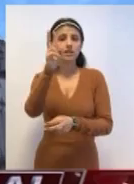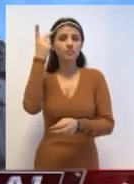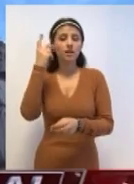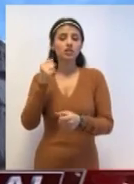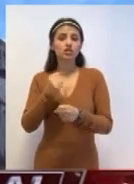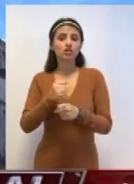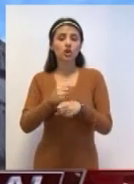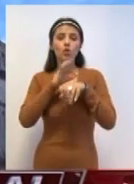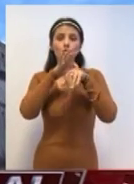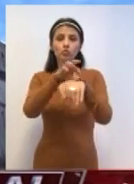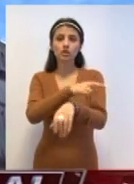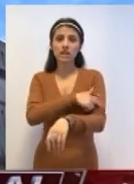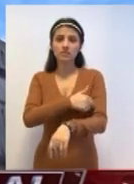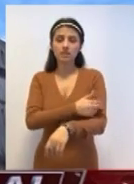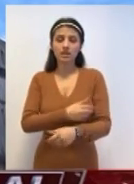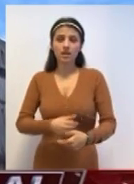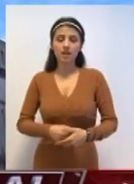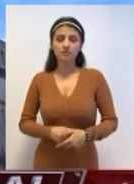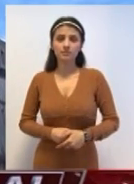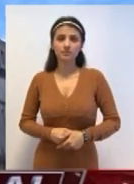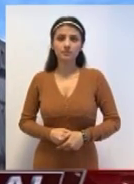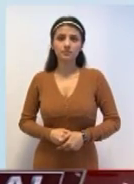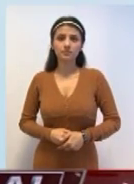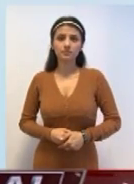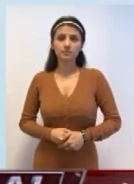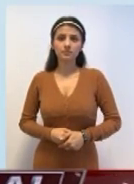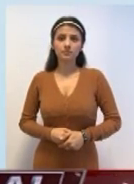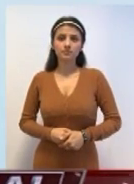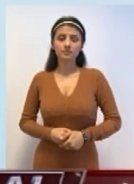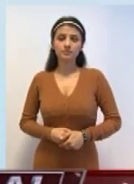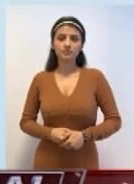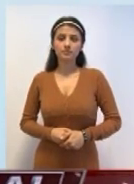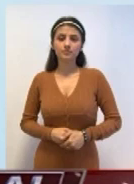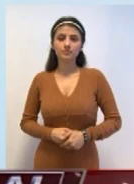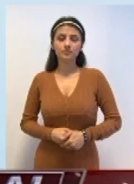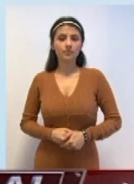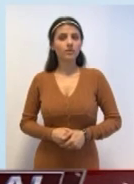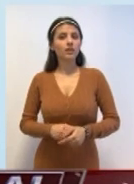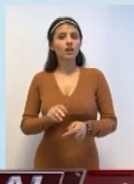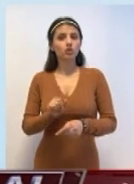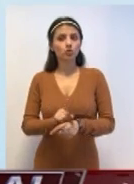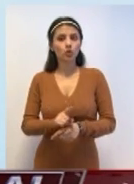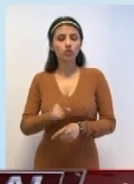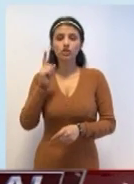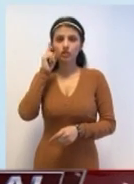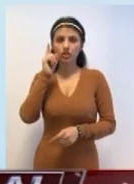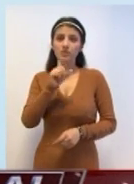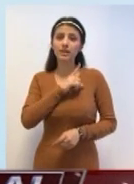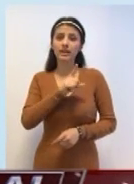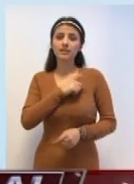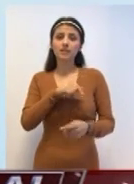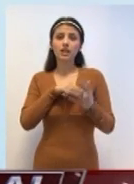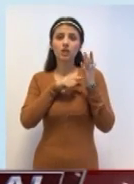perchezițiile de la spital a fost chemată să asiste și conducerea. Tot ce știm este